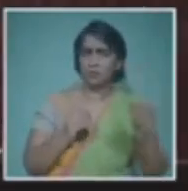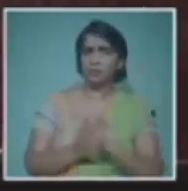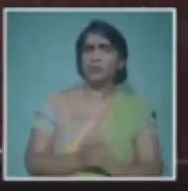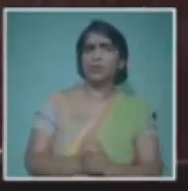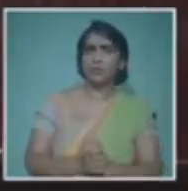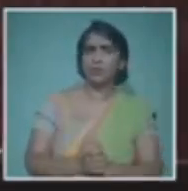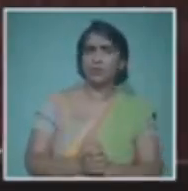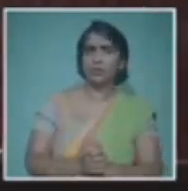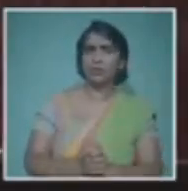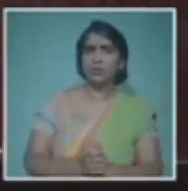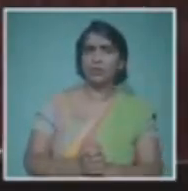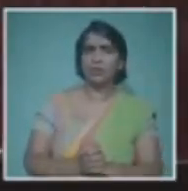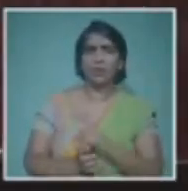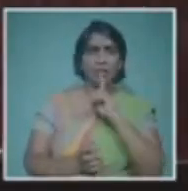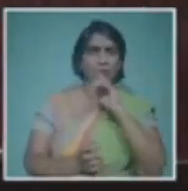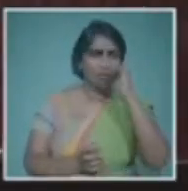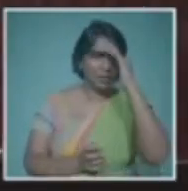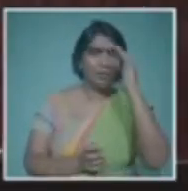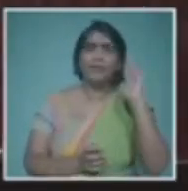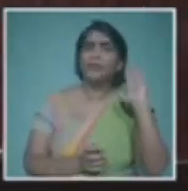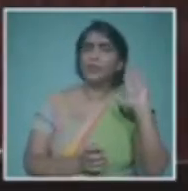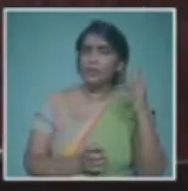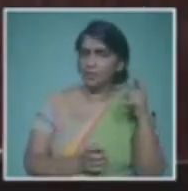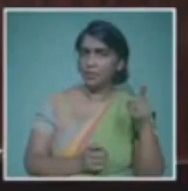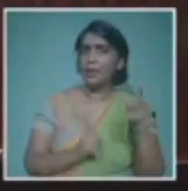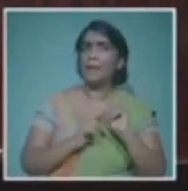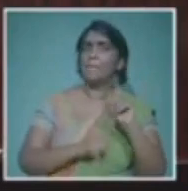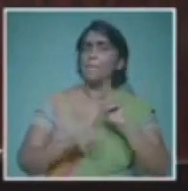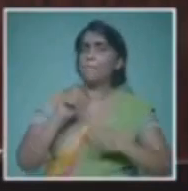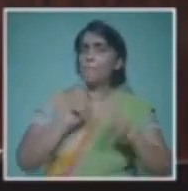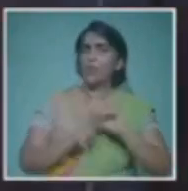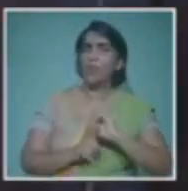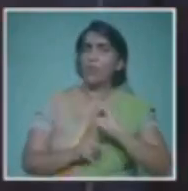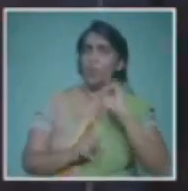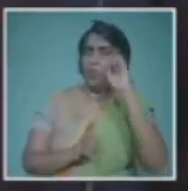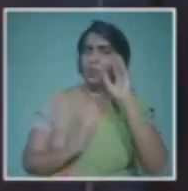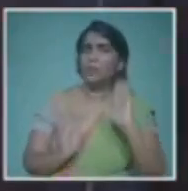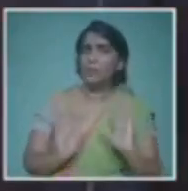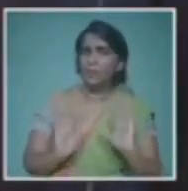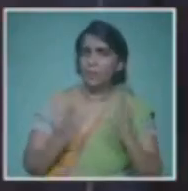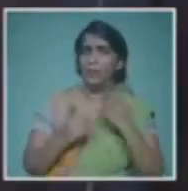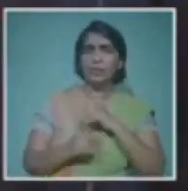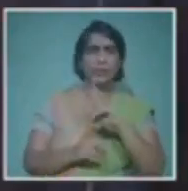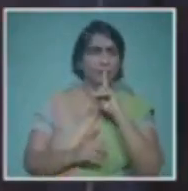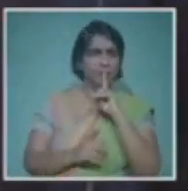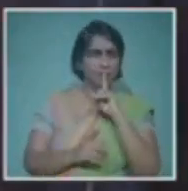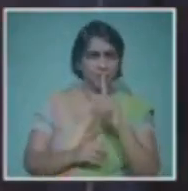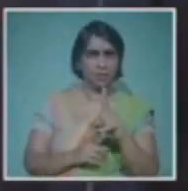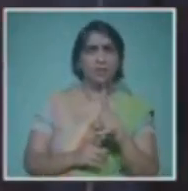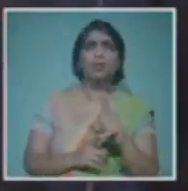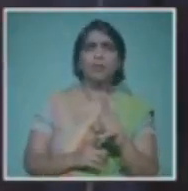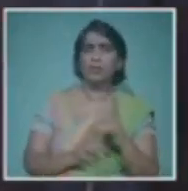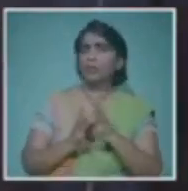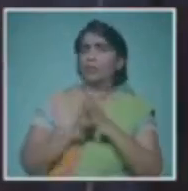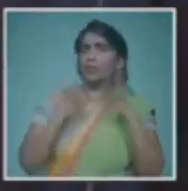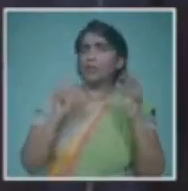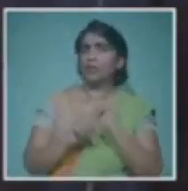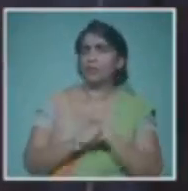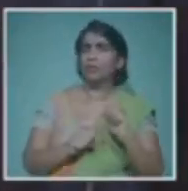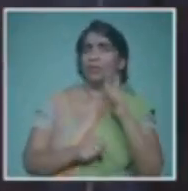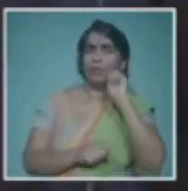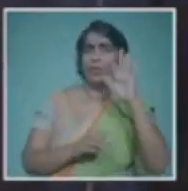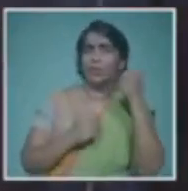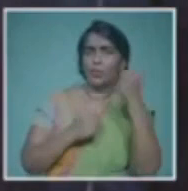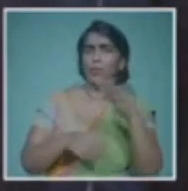පියරත් මන්තුමා කථානායකතුමනි දැන් විශේෂයෙන්ම මේ පාර්ලිමේන්තුවේ උදේ ඉඳන් පටන් ගත්ත වෙලේ ඉඳන් කියන්නේ මේ බහුතරයක් නැති ජනතාවෙන්